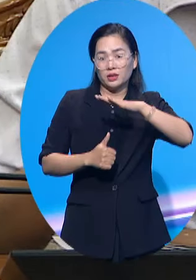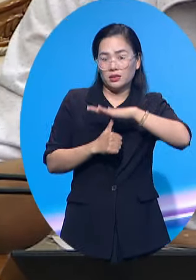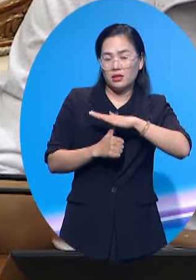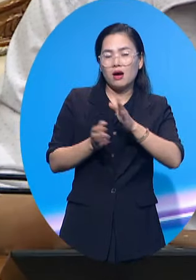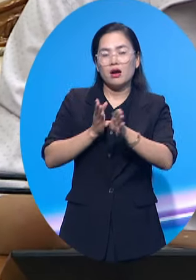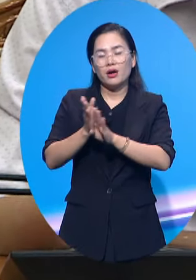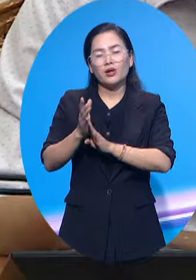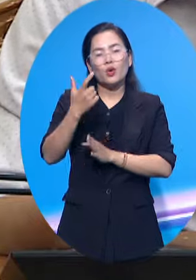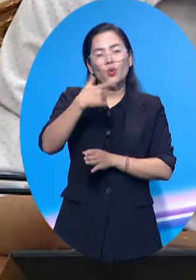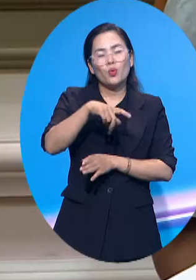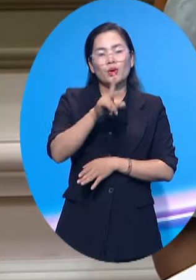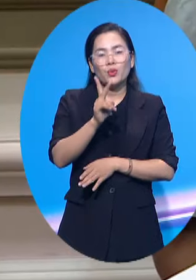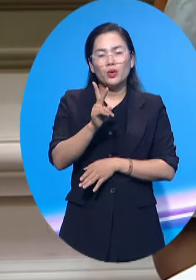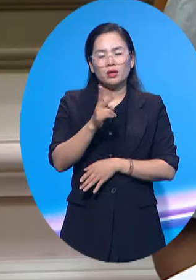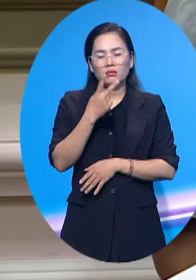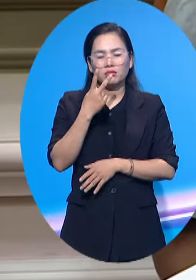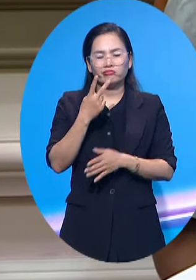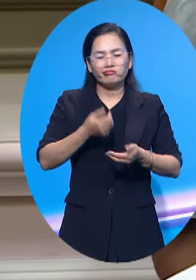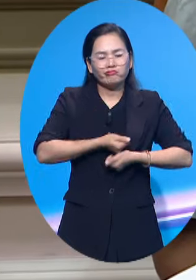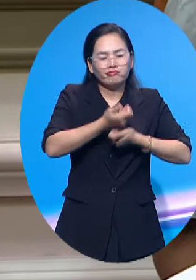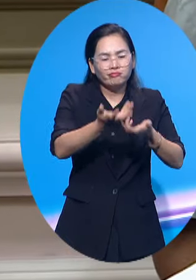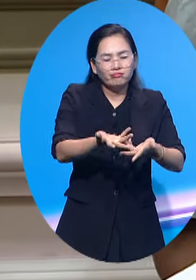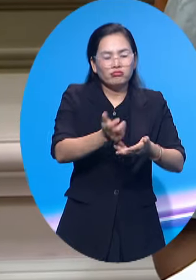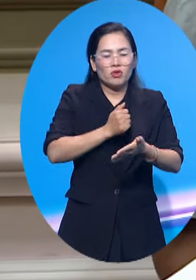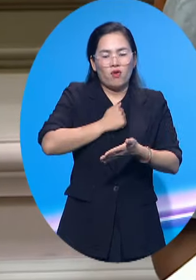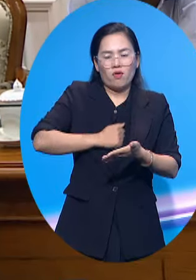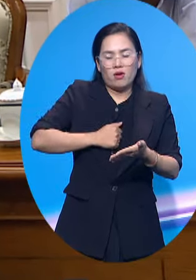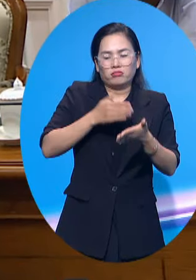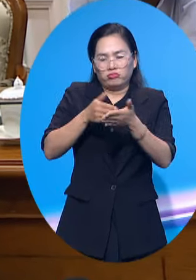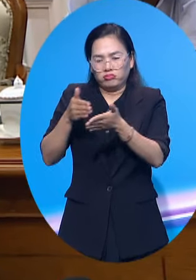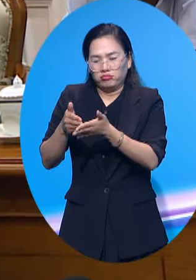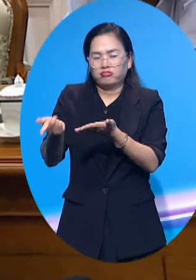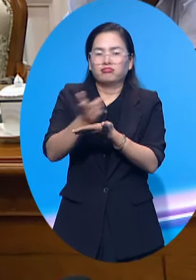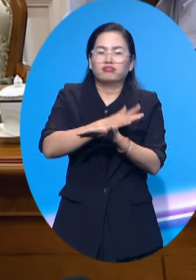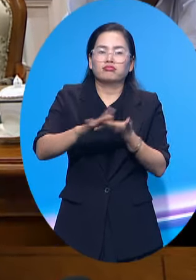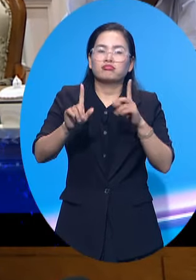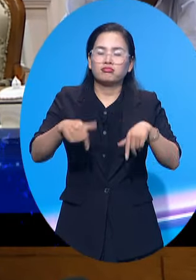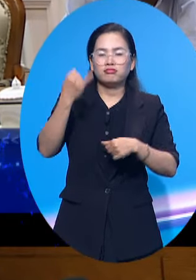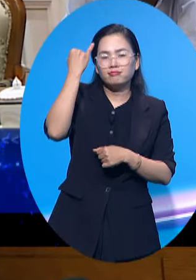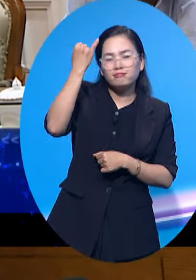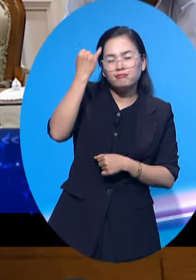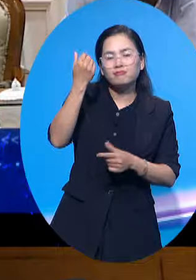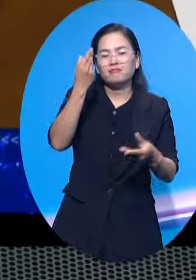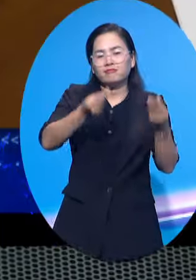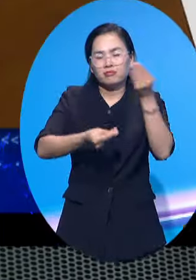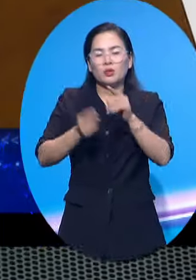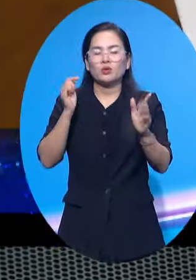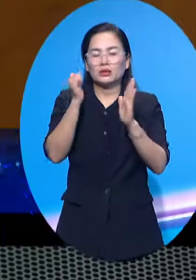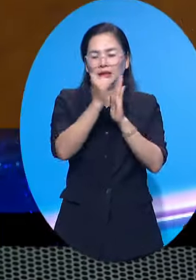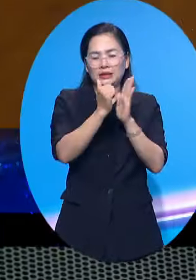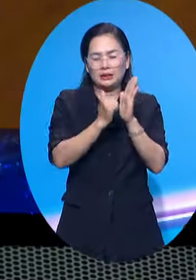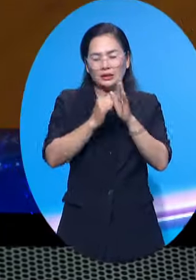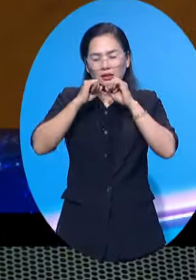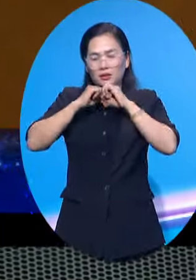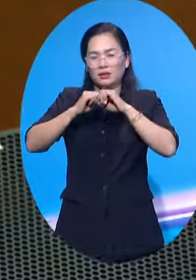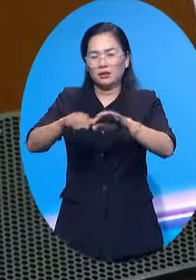quận, huyện cũng đề cập đến những khó khăn vướng mắc trong quá trình thực hiện và đề xuất giải pháp để sớm đưa chính sách đi vào cuộc sống của nhân dân